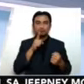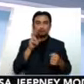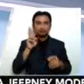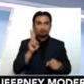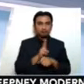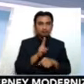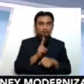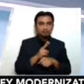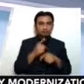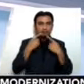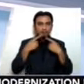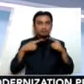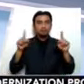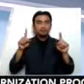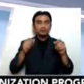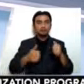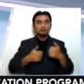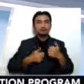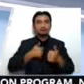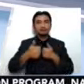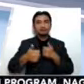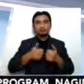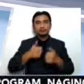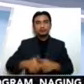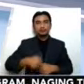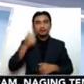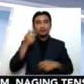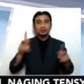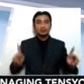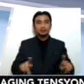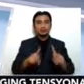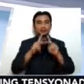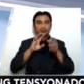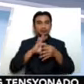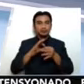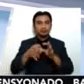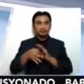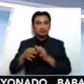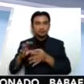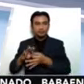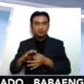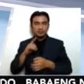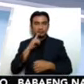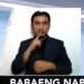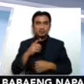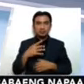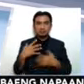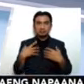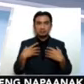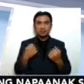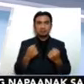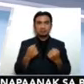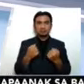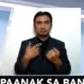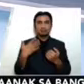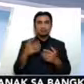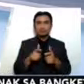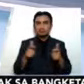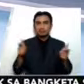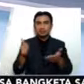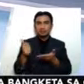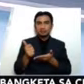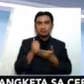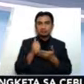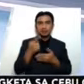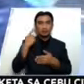niya sa Paris 2024 Olympics malaking tulong dito ang kanyang sports occupational therapist may report si